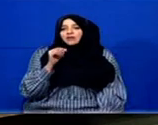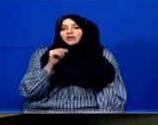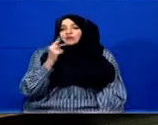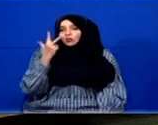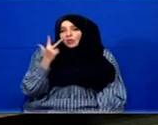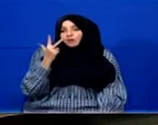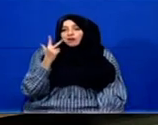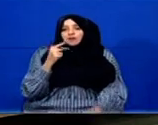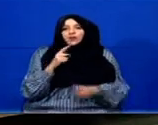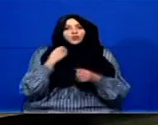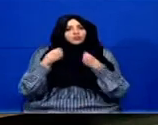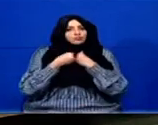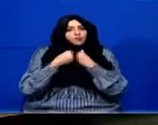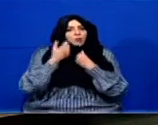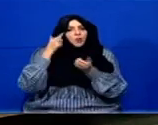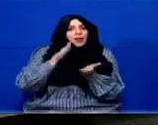الارض